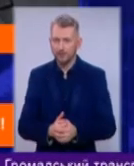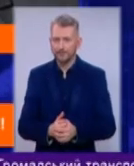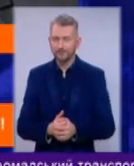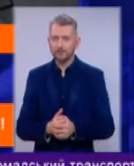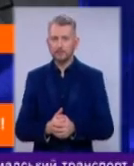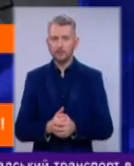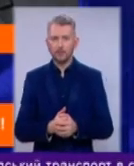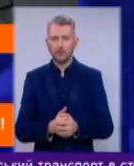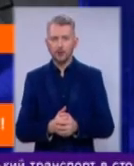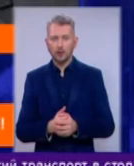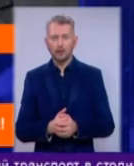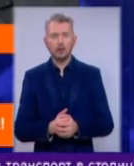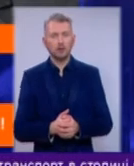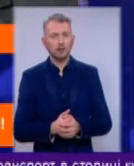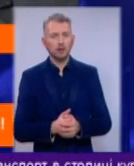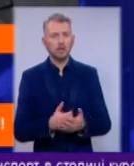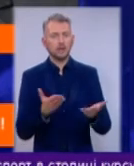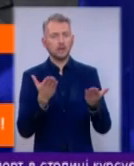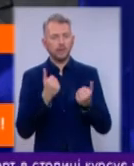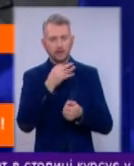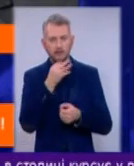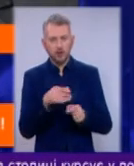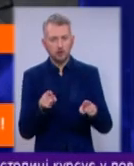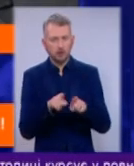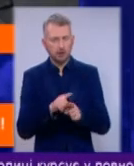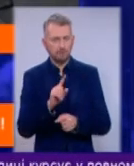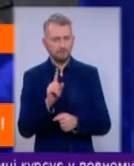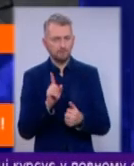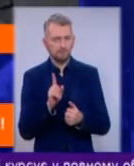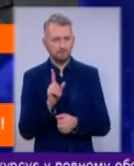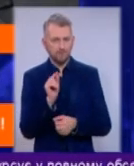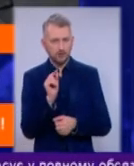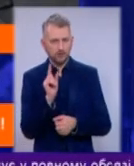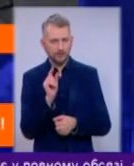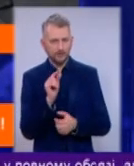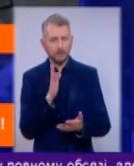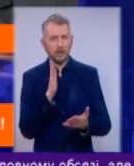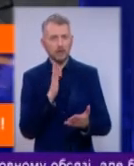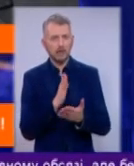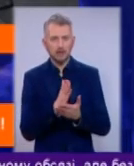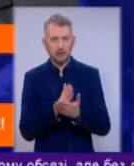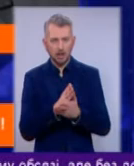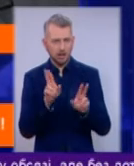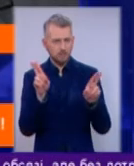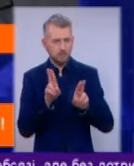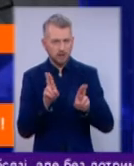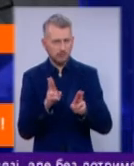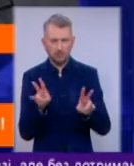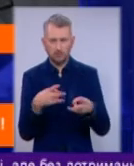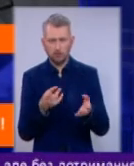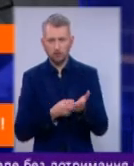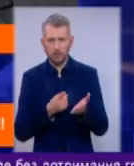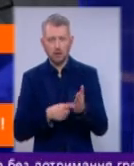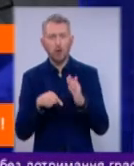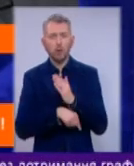Чи побори корупцію цей суд? Давайте скажемо так, перший момент. Є аксіома, яка не потребує доведення.